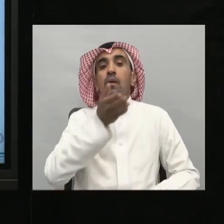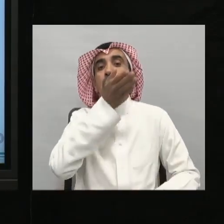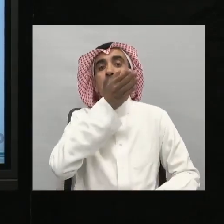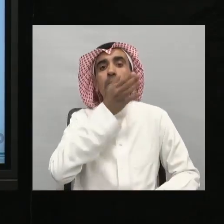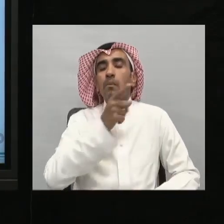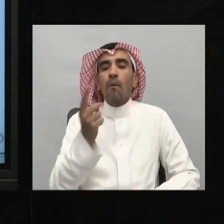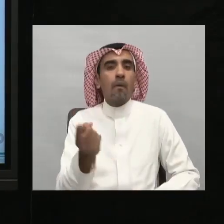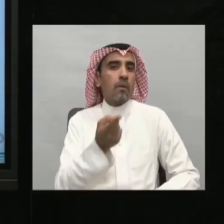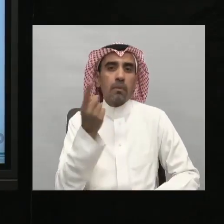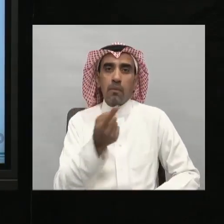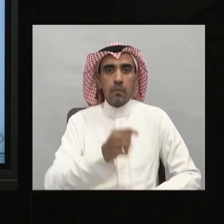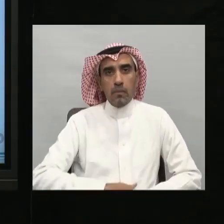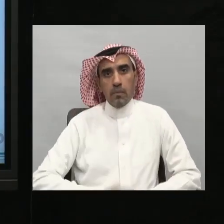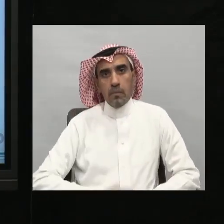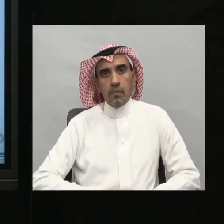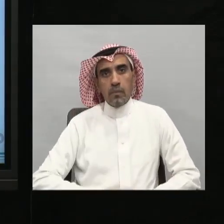الماء.